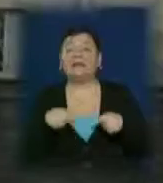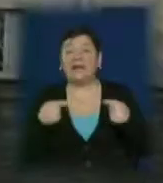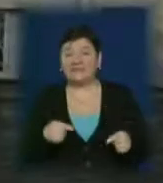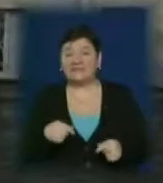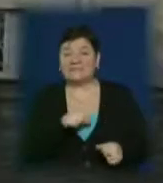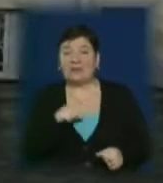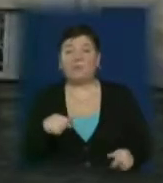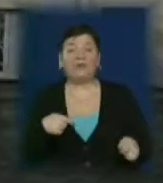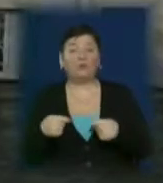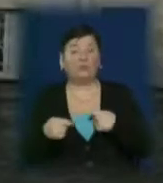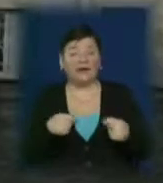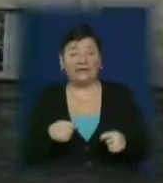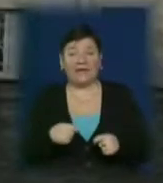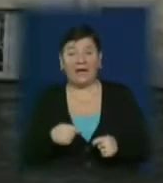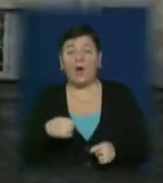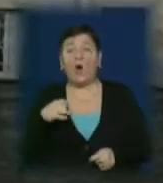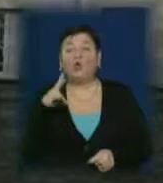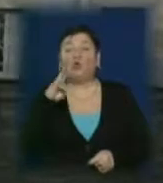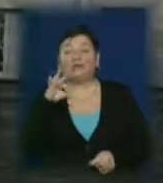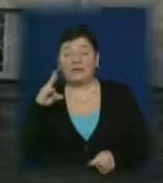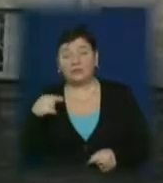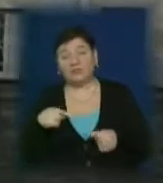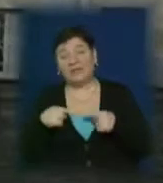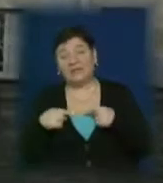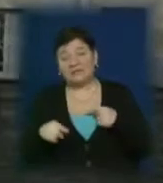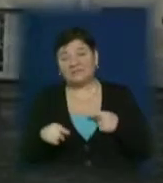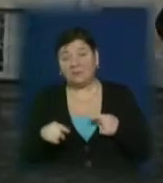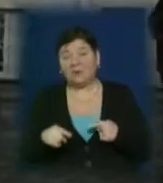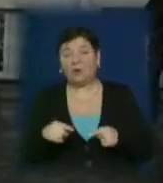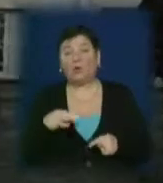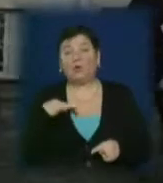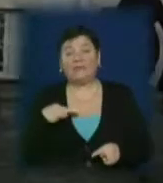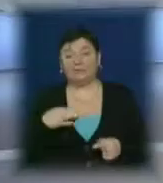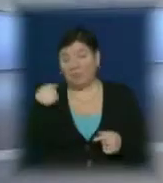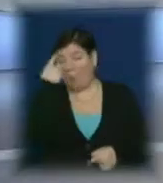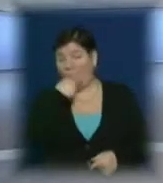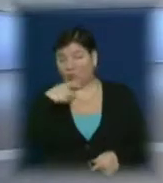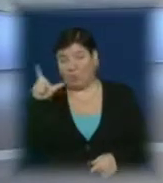органам місцевого самоврядування, нотаріусам та іншим акредитованим юридичним особам.